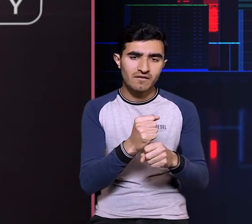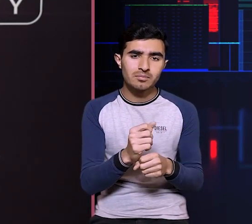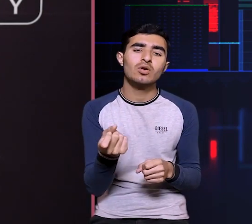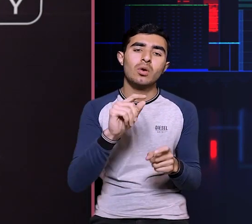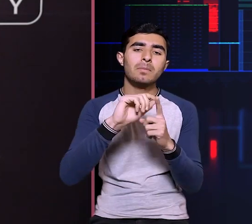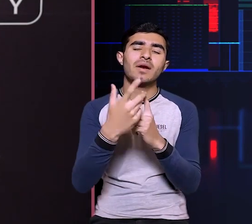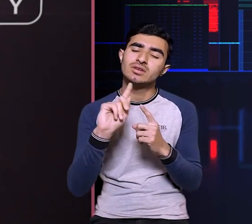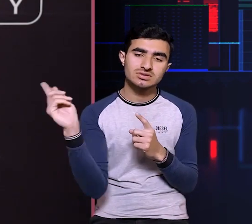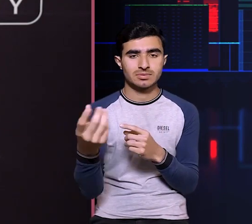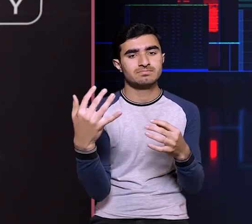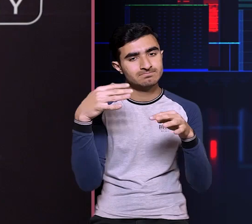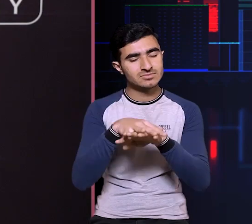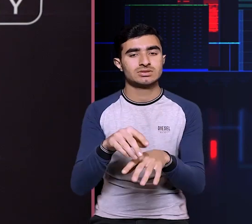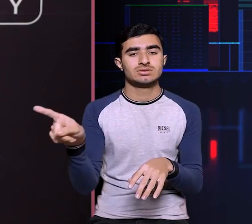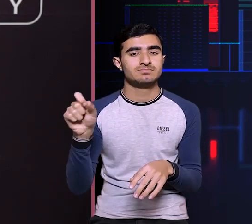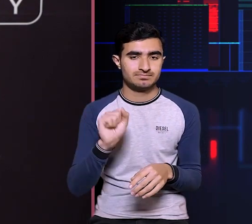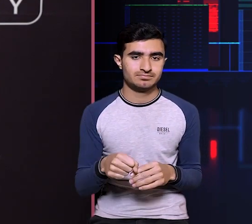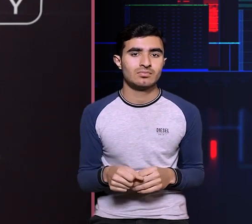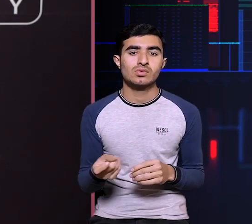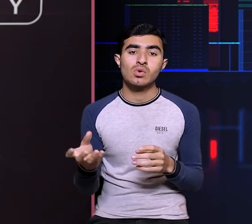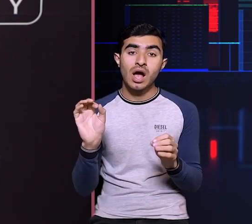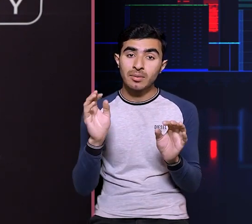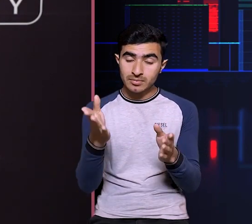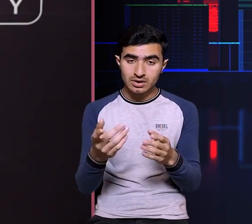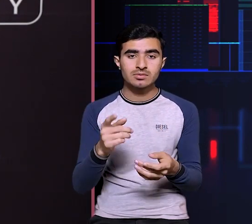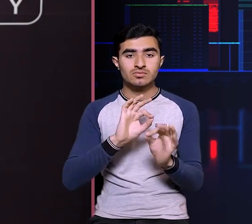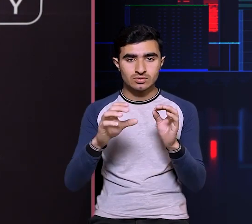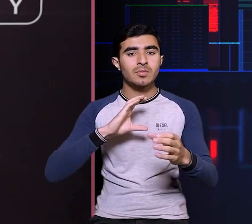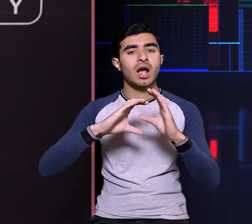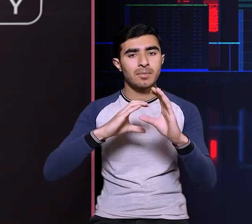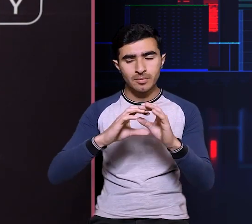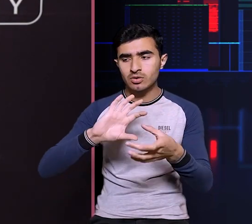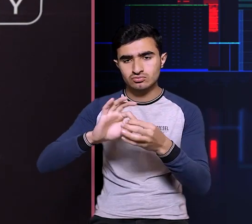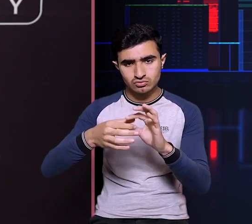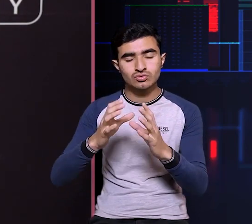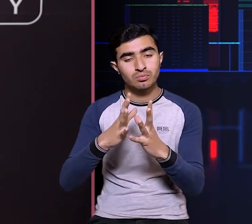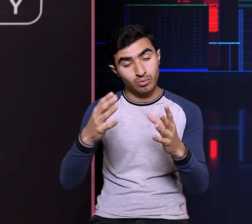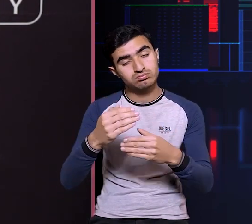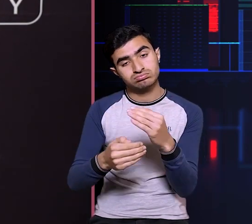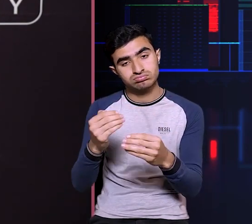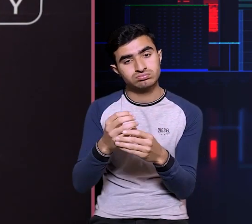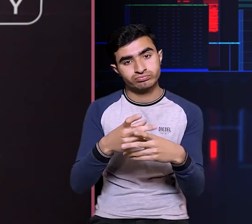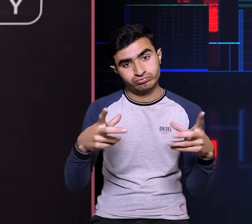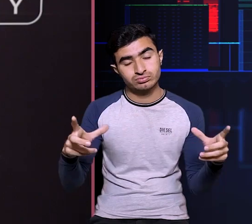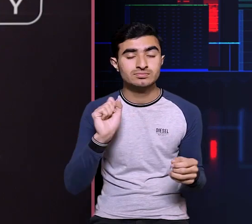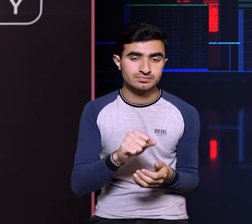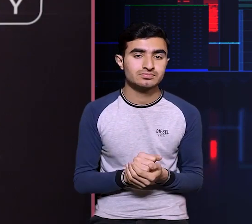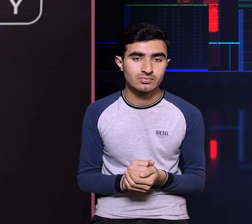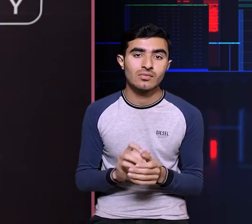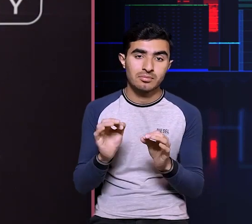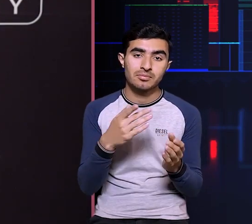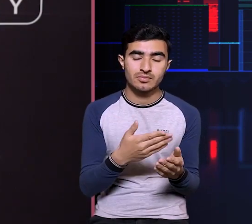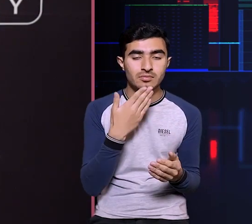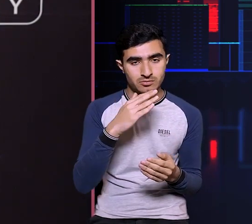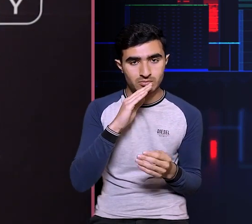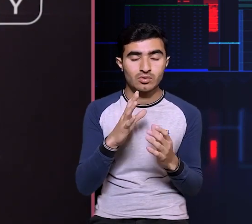जाती है और प्लस द विजिटर्स हु कम। सो दिस इज़ अ वेरी बिग प्लेटफॉर्म दैट अल्लाह के फजल से जो वी आर रनिंग एंड इसके